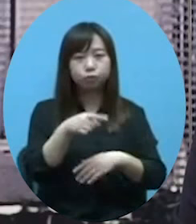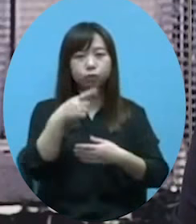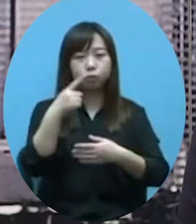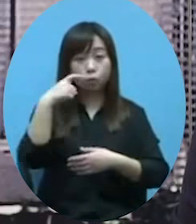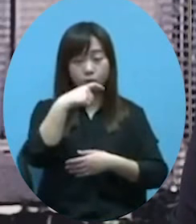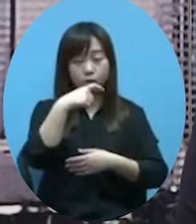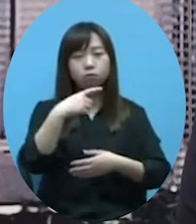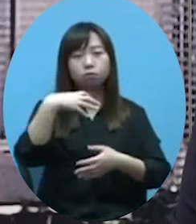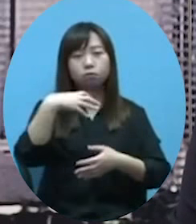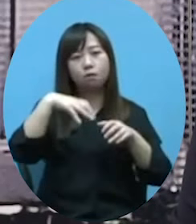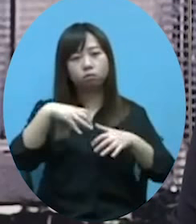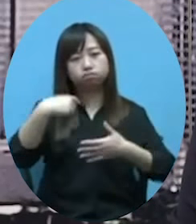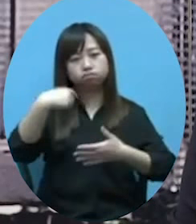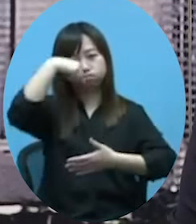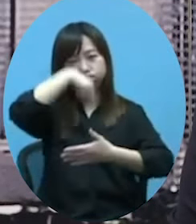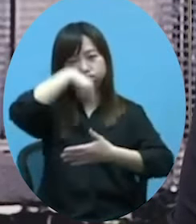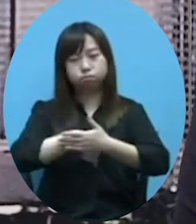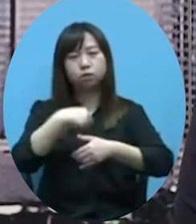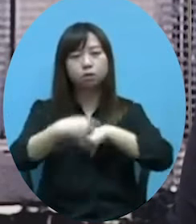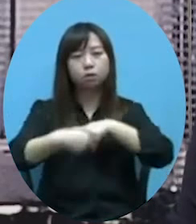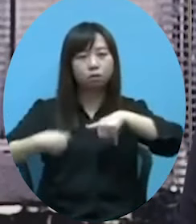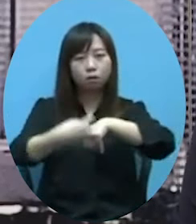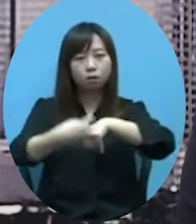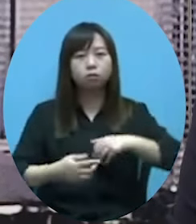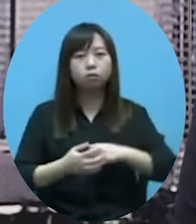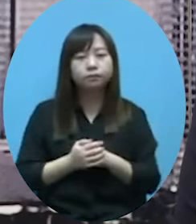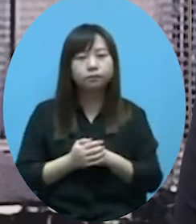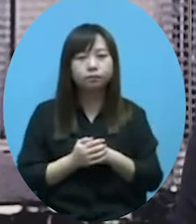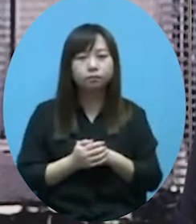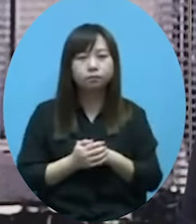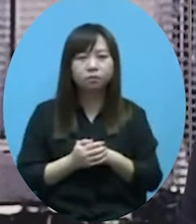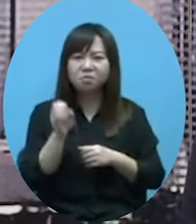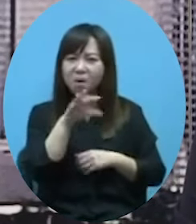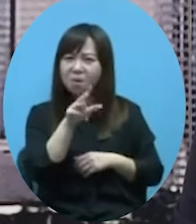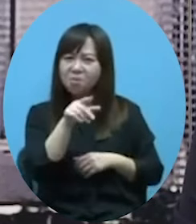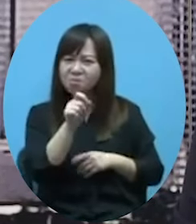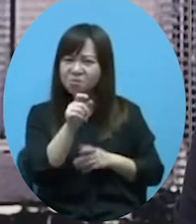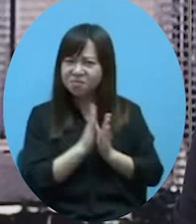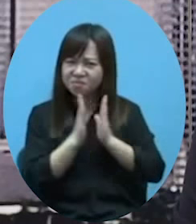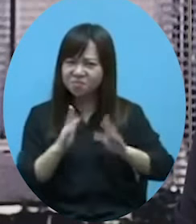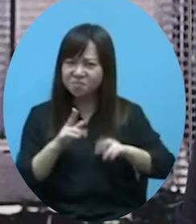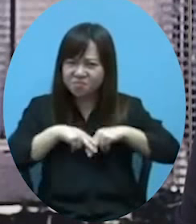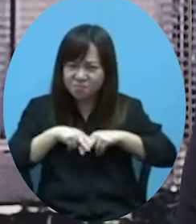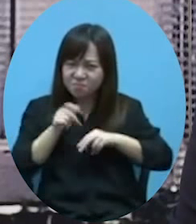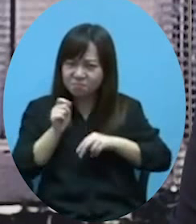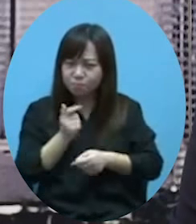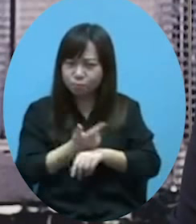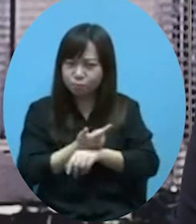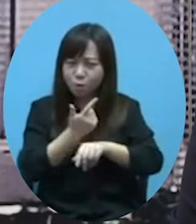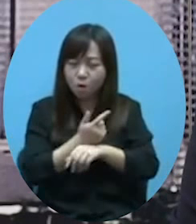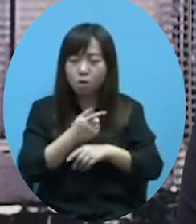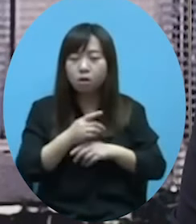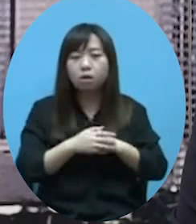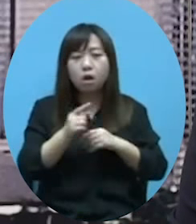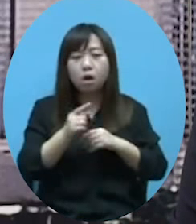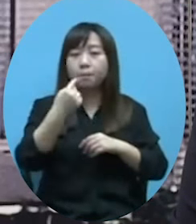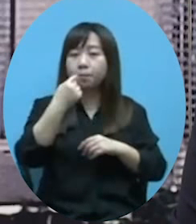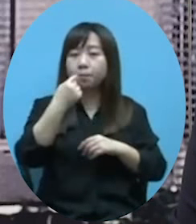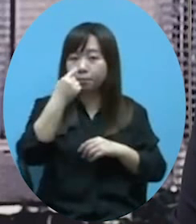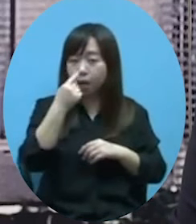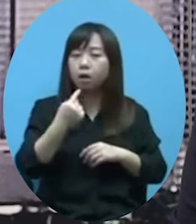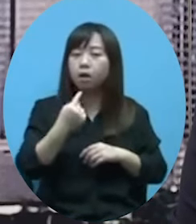那個狗仔的身體裡你說會不會停留那麼久呢我們在口腔或者鼻腔